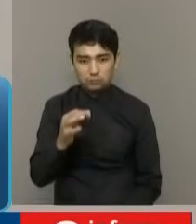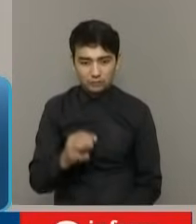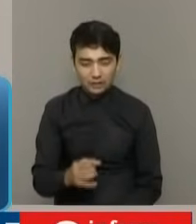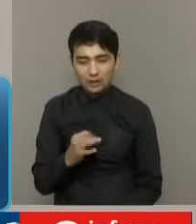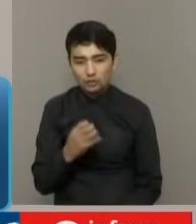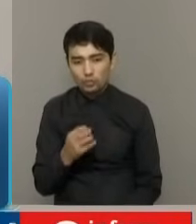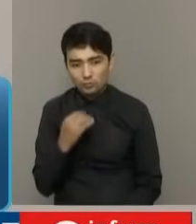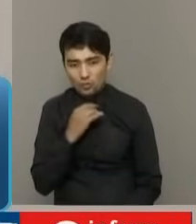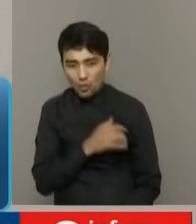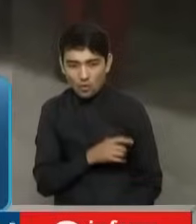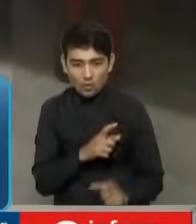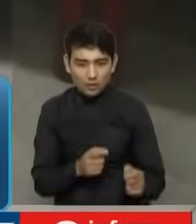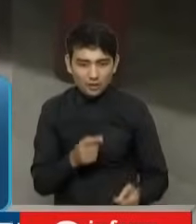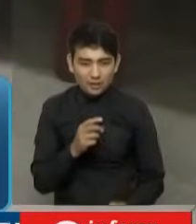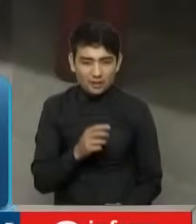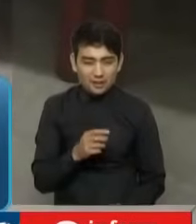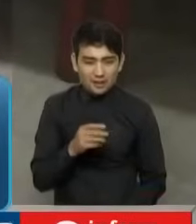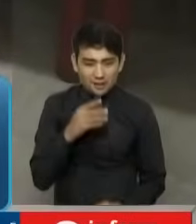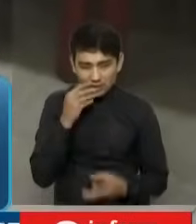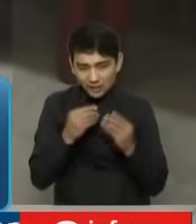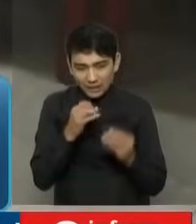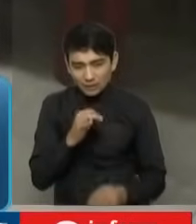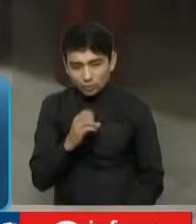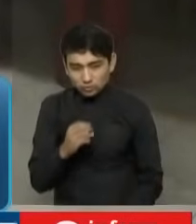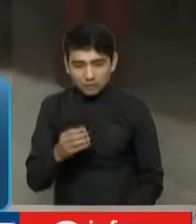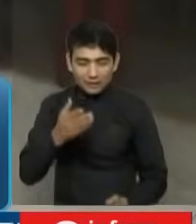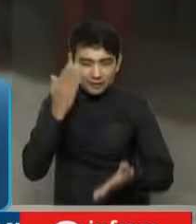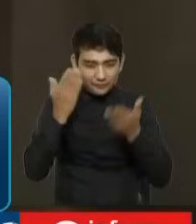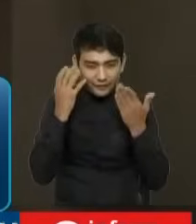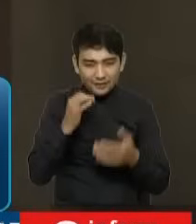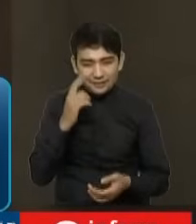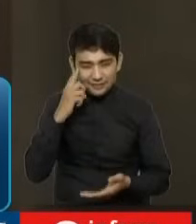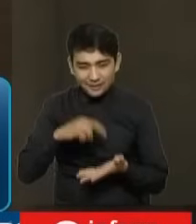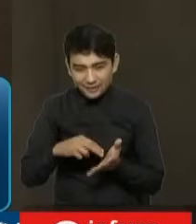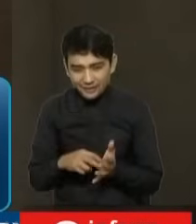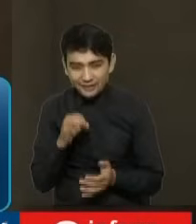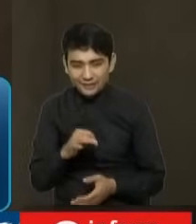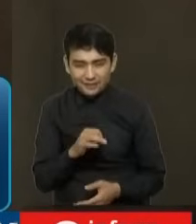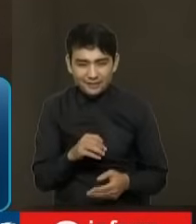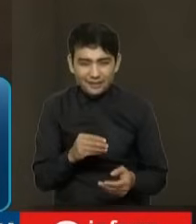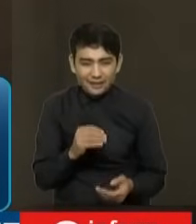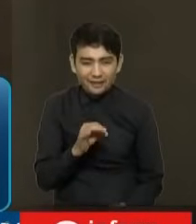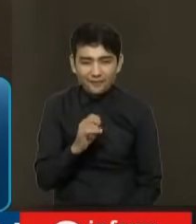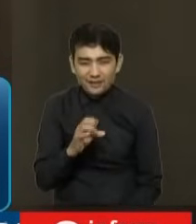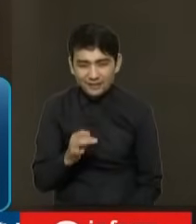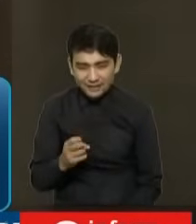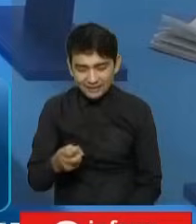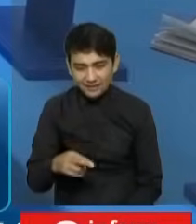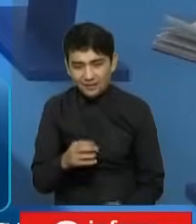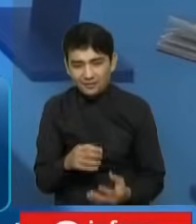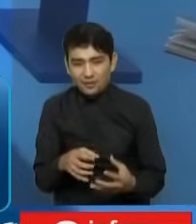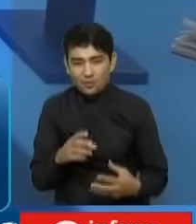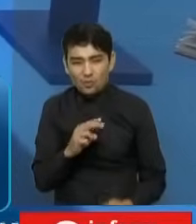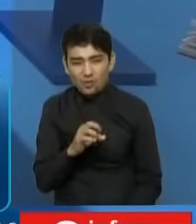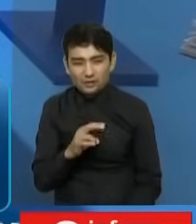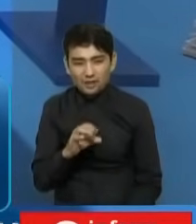Также много конкурентов в области искусства, развлечений, масс-медиа, стратегии, инвестиций и консалтинга. За третий квартал этого года заявки